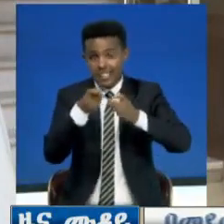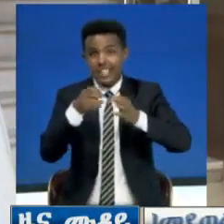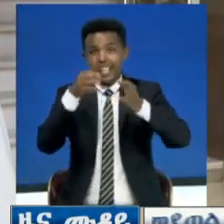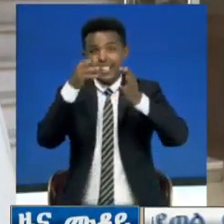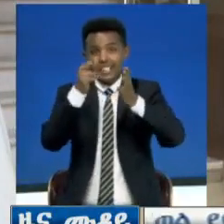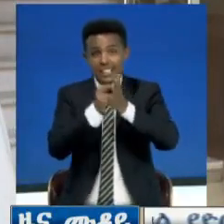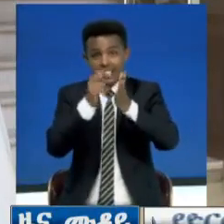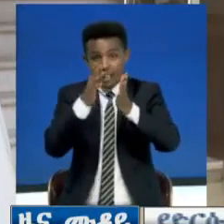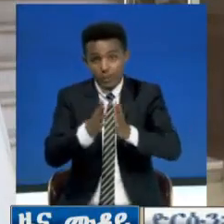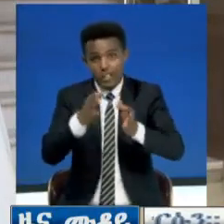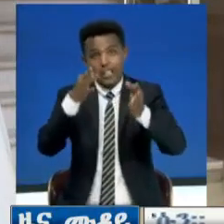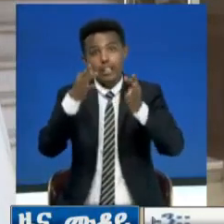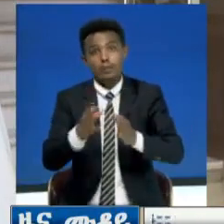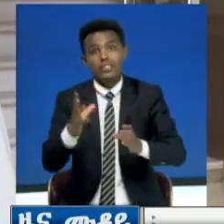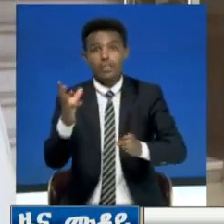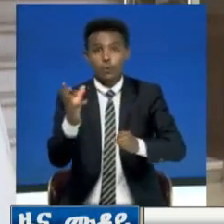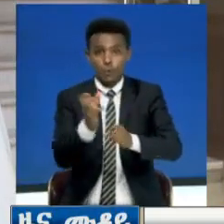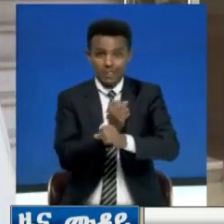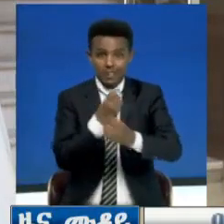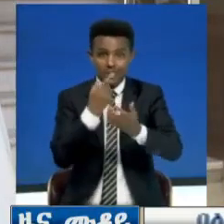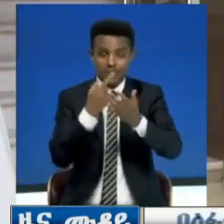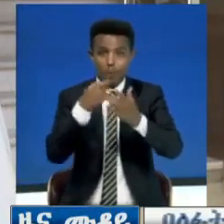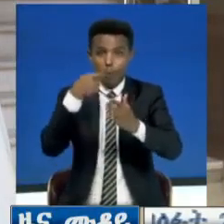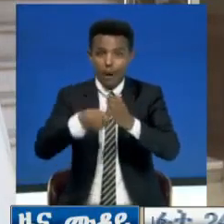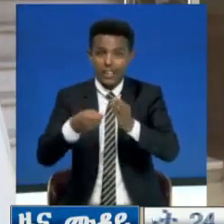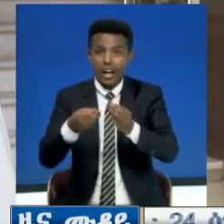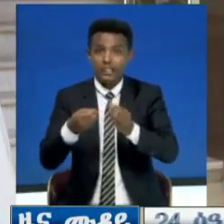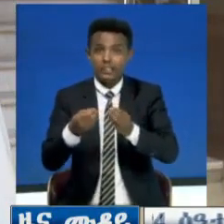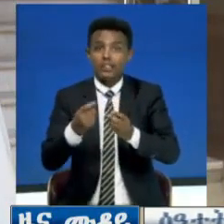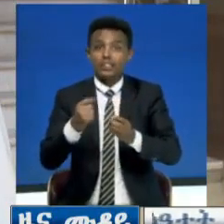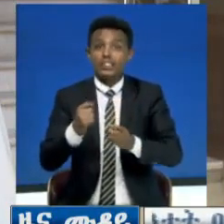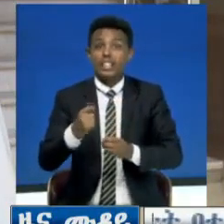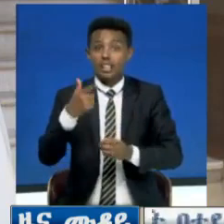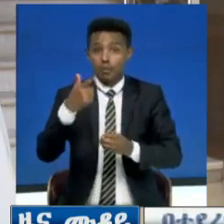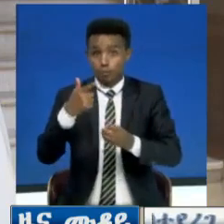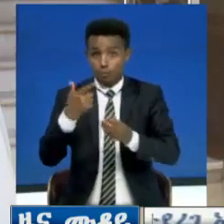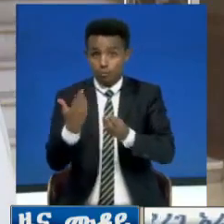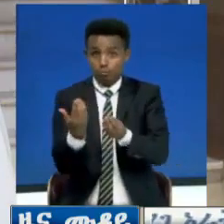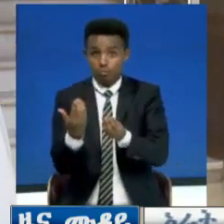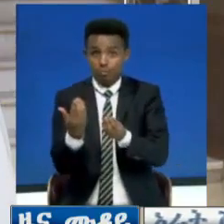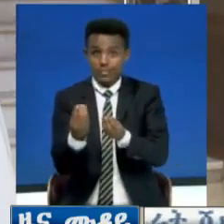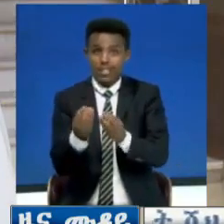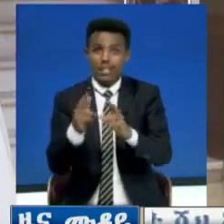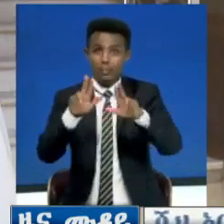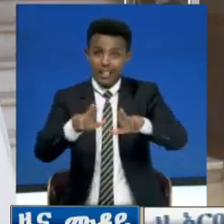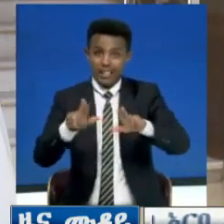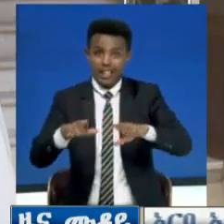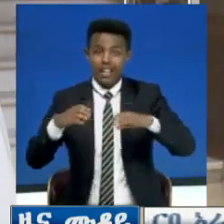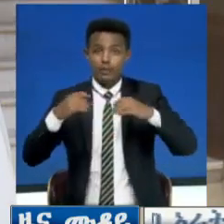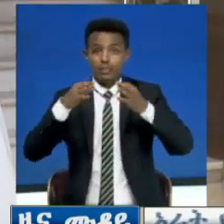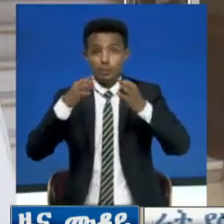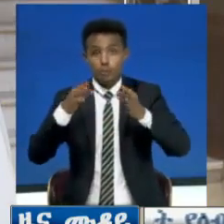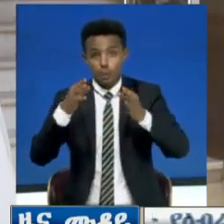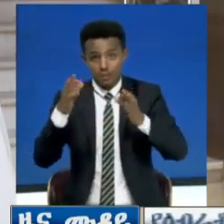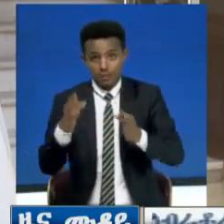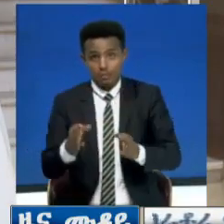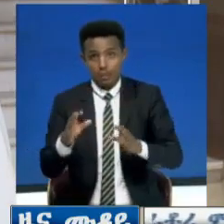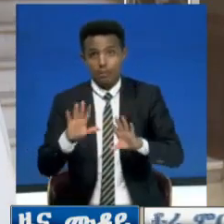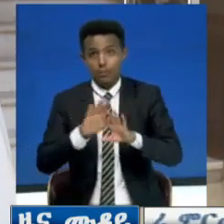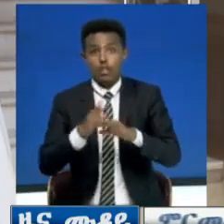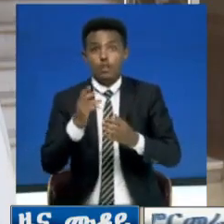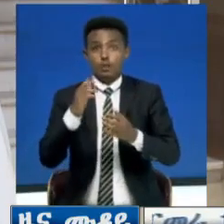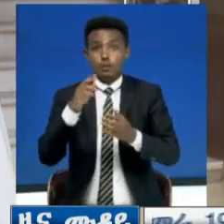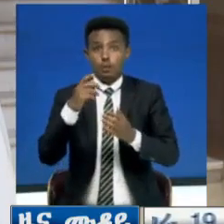ወስደን የዋጋ ንረቱን ለማስተካከልና ለማረጋጋት የወሰድንበት ሁኔታ ነው ያለው። ያን ስናደርግ ጤፍ ከ4000